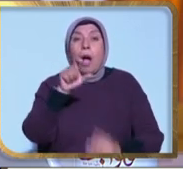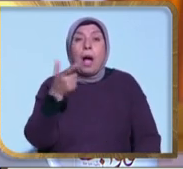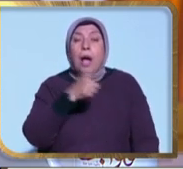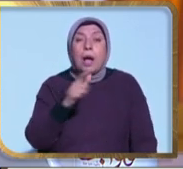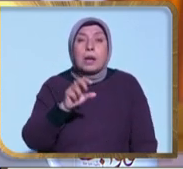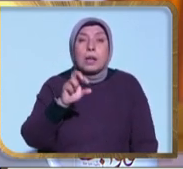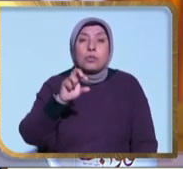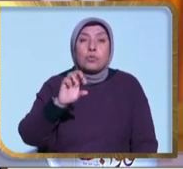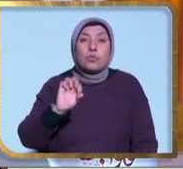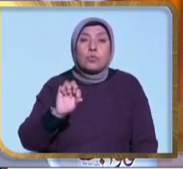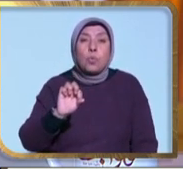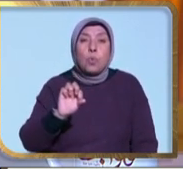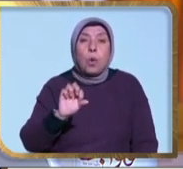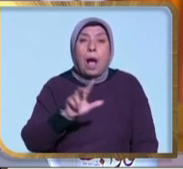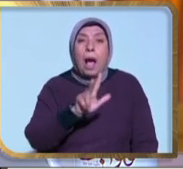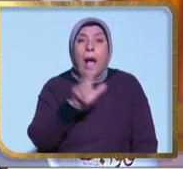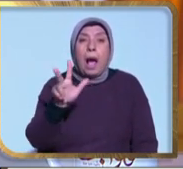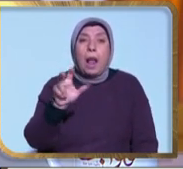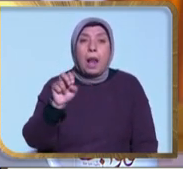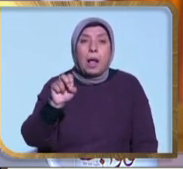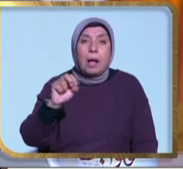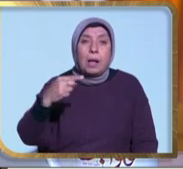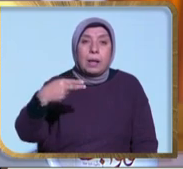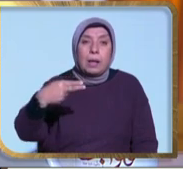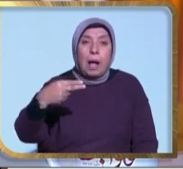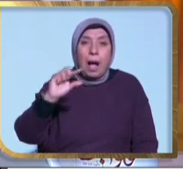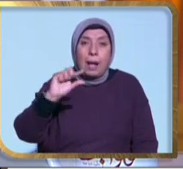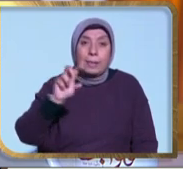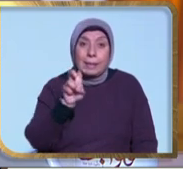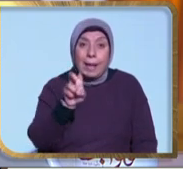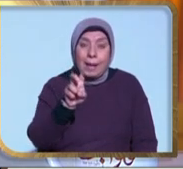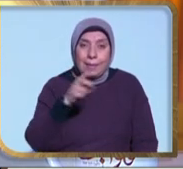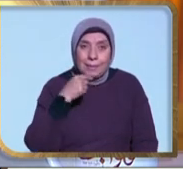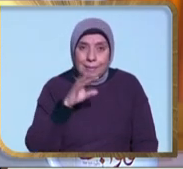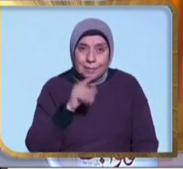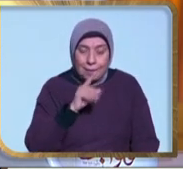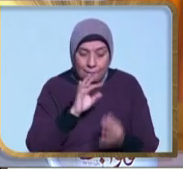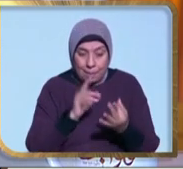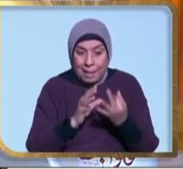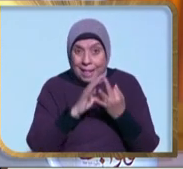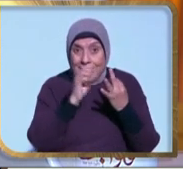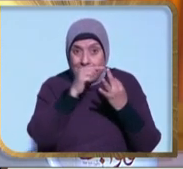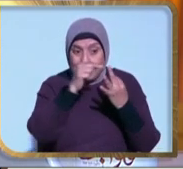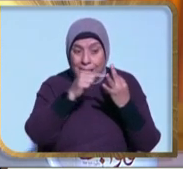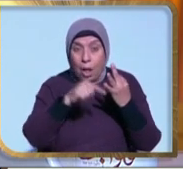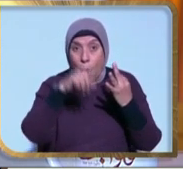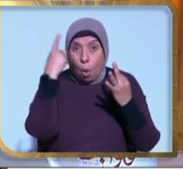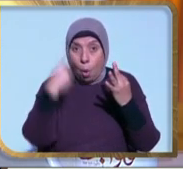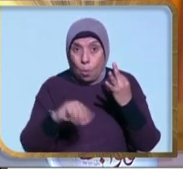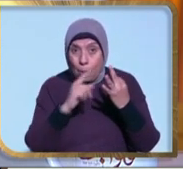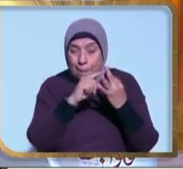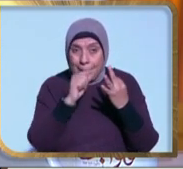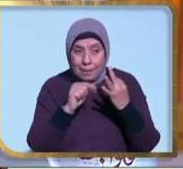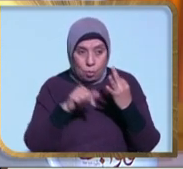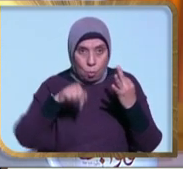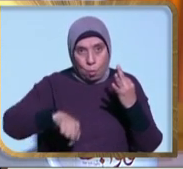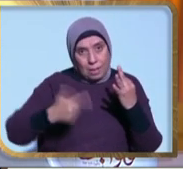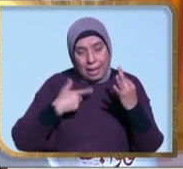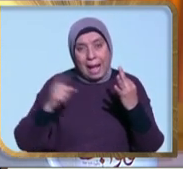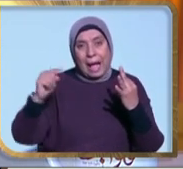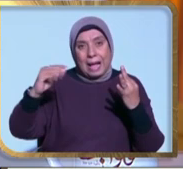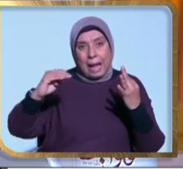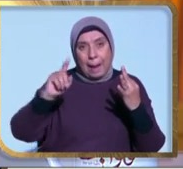شهر ذو الحجه وقبليه ذو القاعده وبعديه المحرم دول الثلاثه الحرم اللي بييجوا ورا بعض واحنا دلوقتي شهر الله